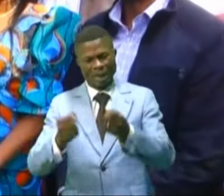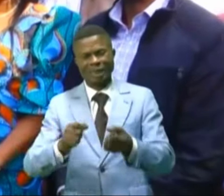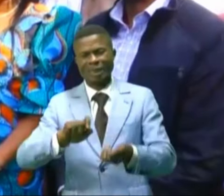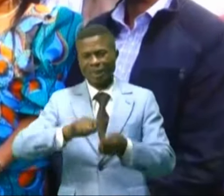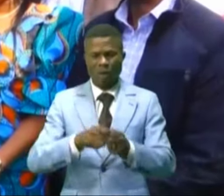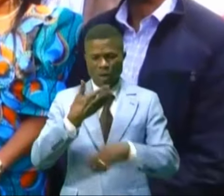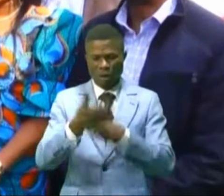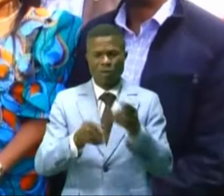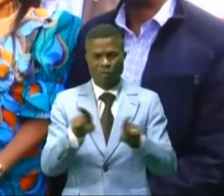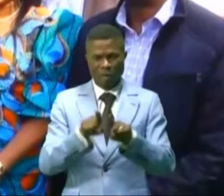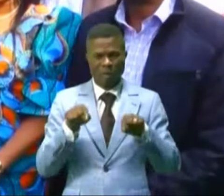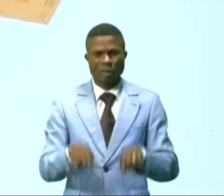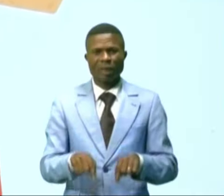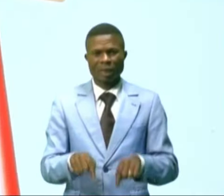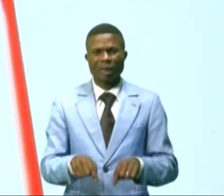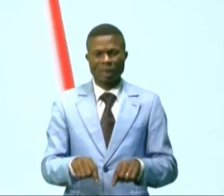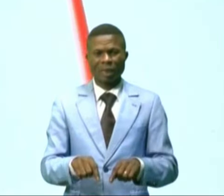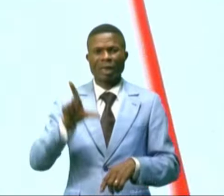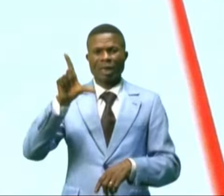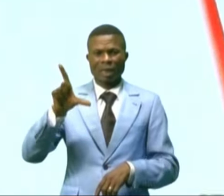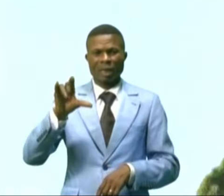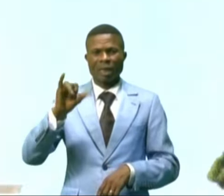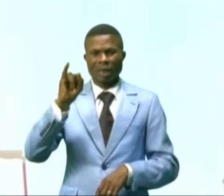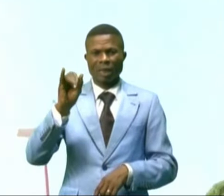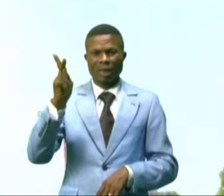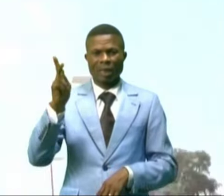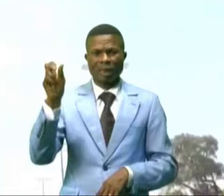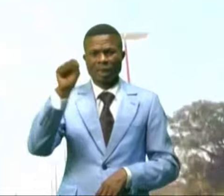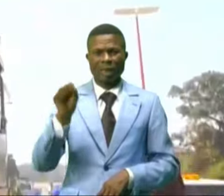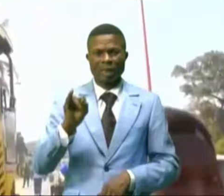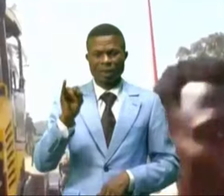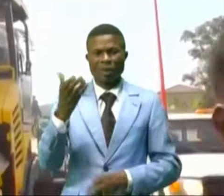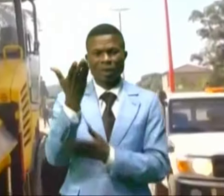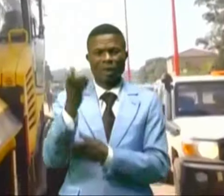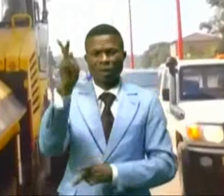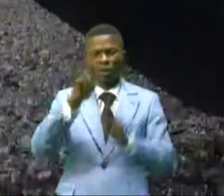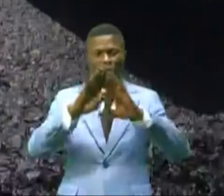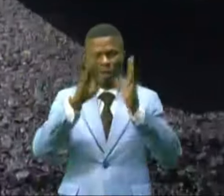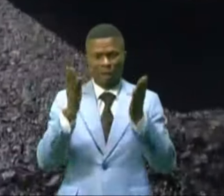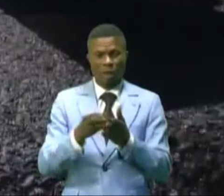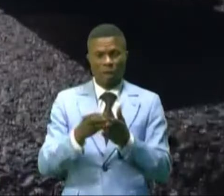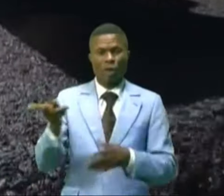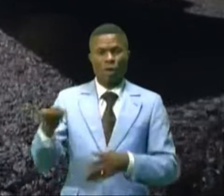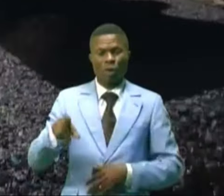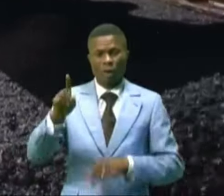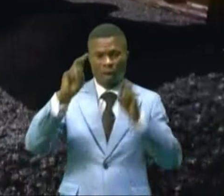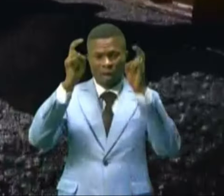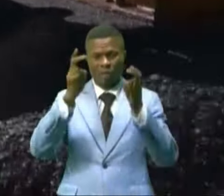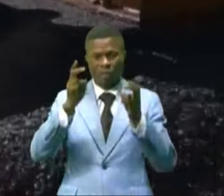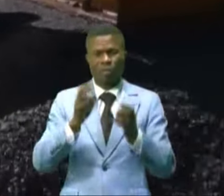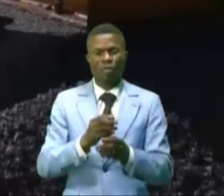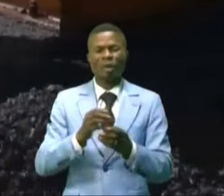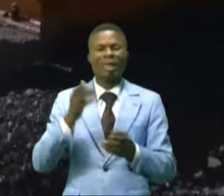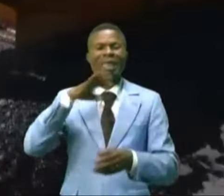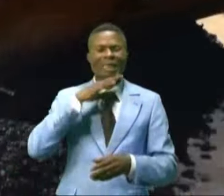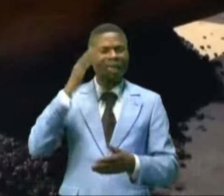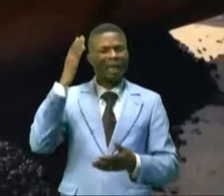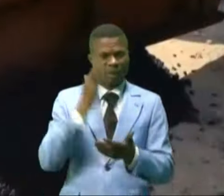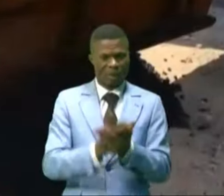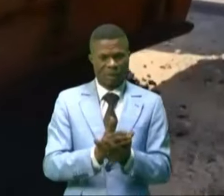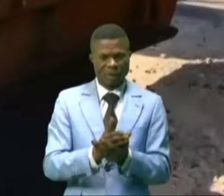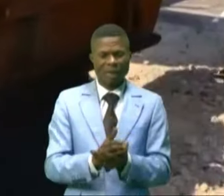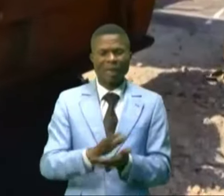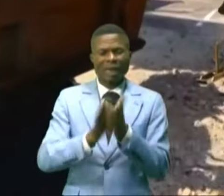train de le faire ici à Likasi. Le gouverneur appelle par ailleurs la population de Likasi à la culture de la salubrité et de l'assainissement